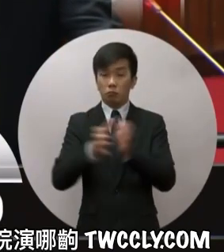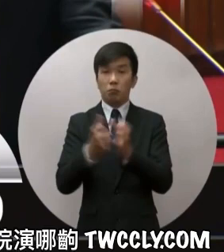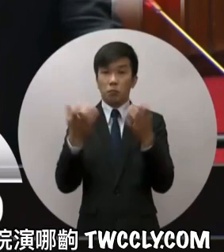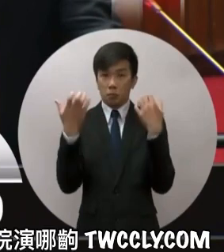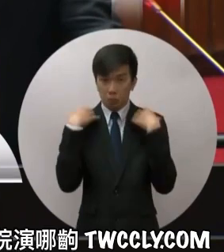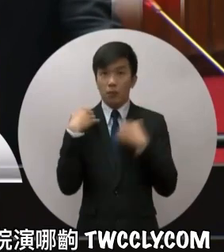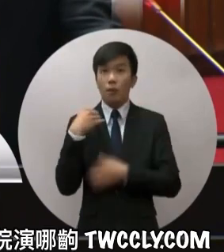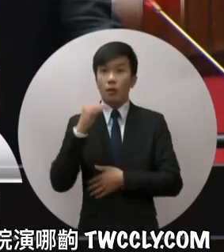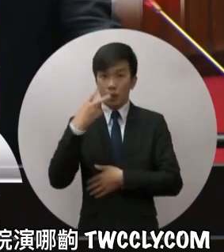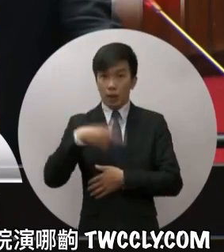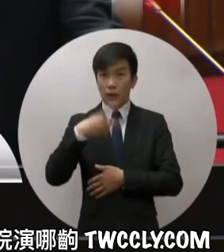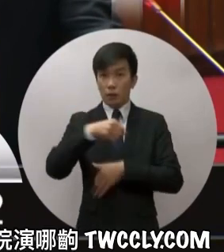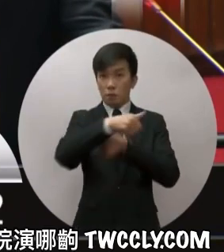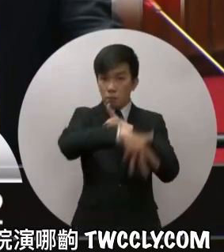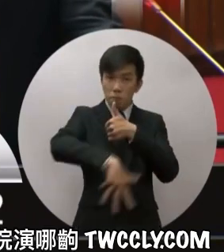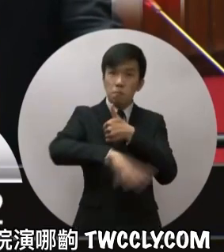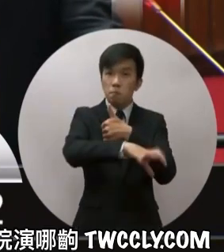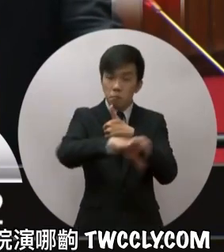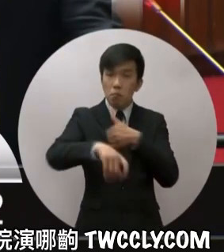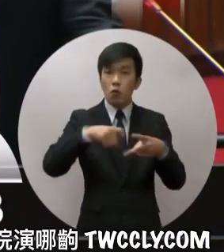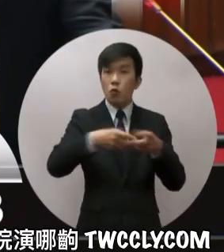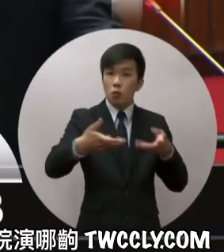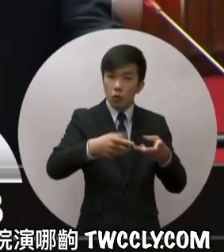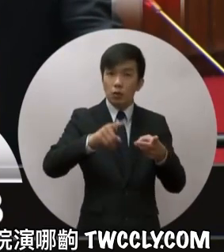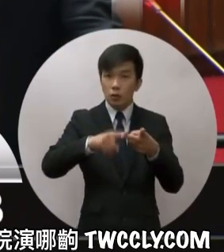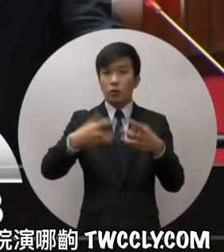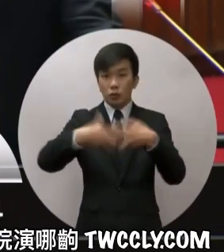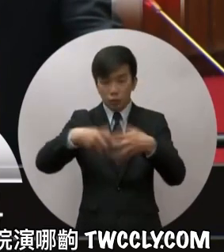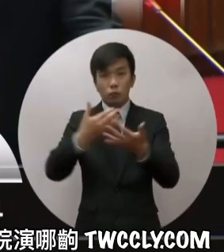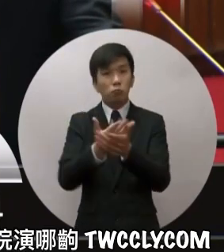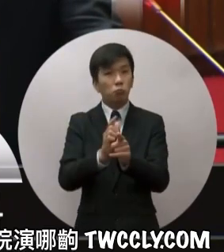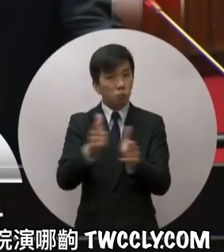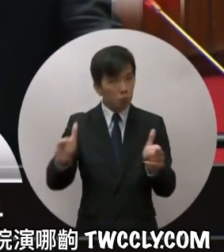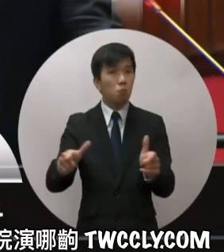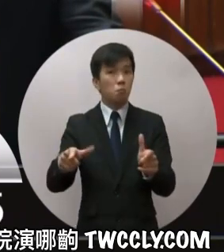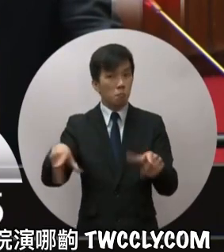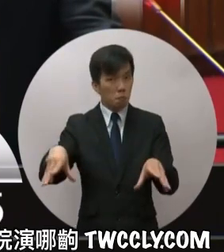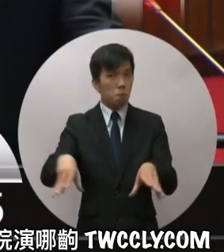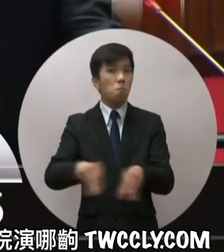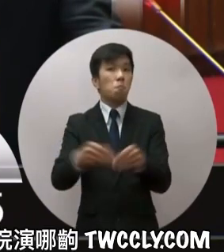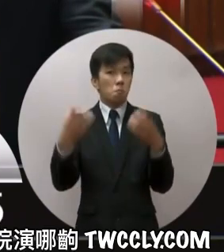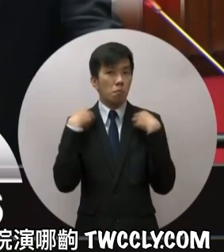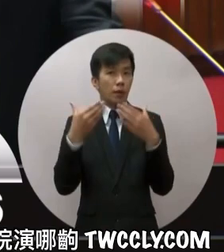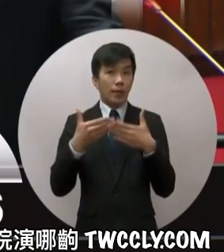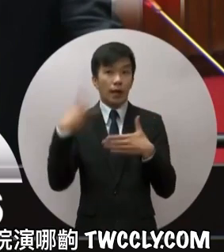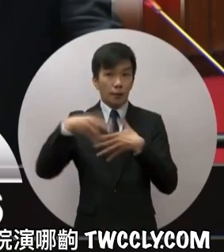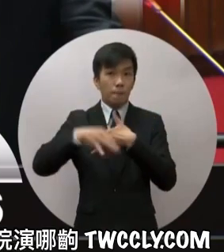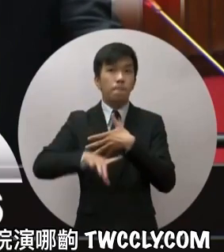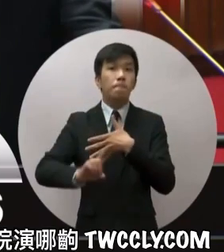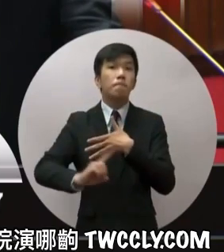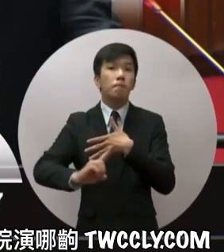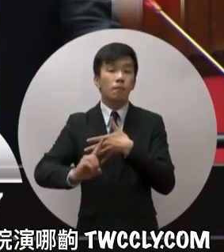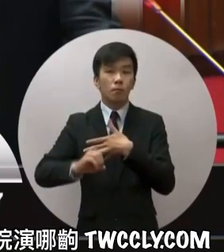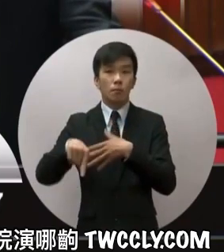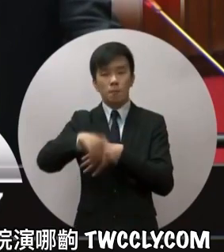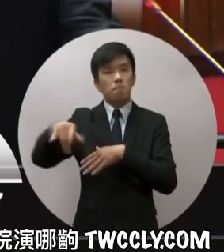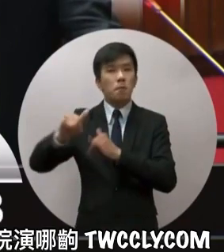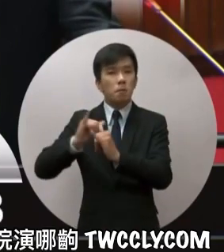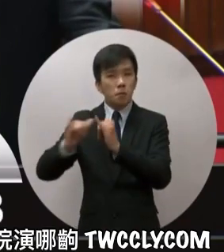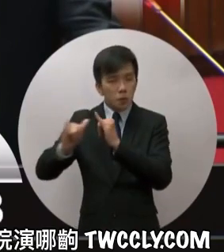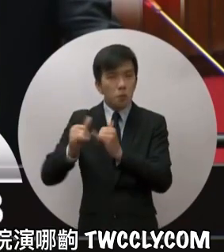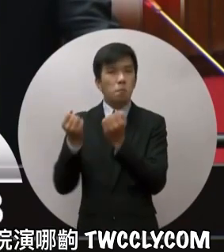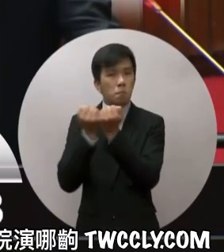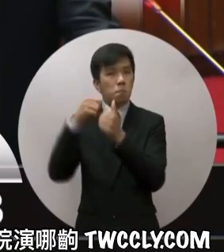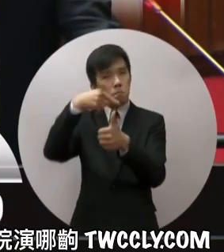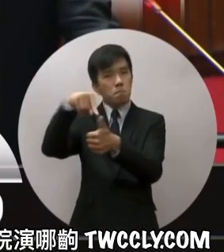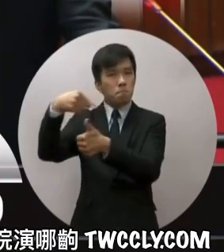說在硬體上在道路安全在工程上其實我認為還有一個很重要就是這個道路教育的問題就是用路人的這些宣